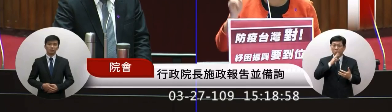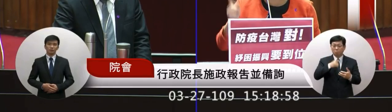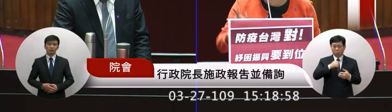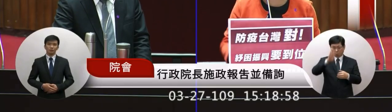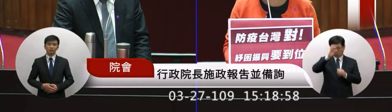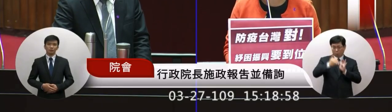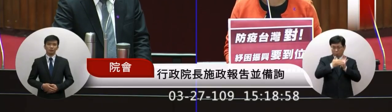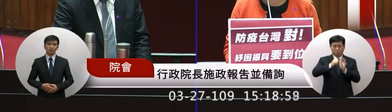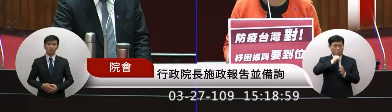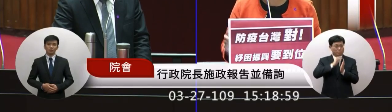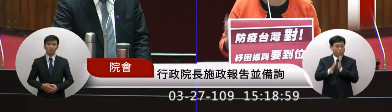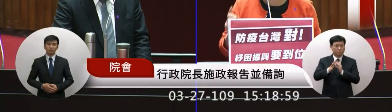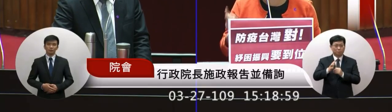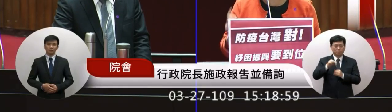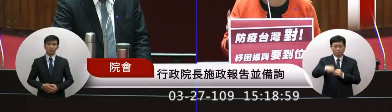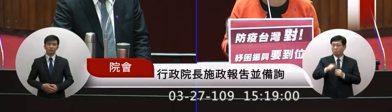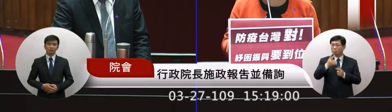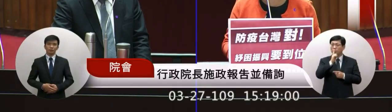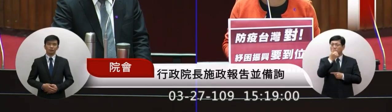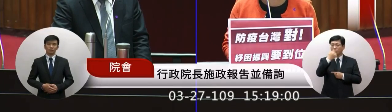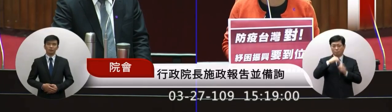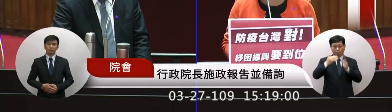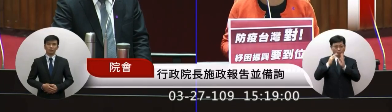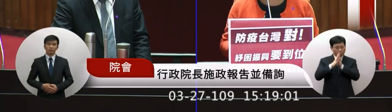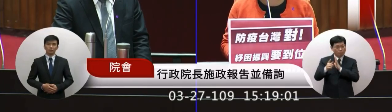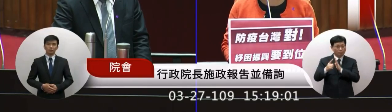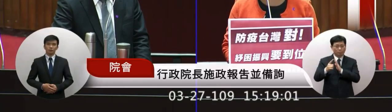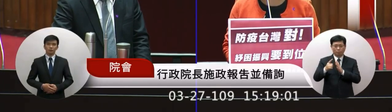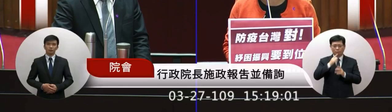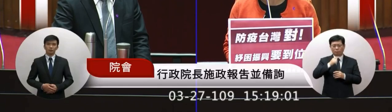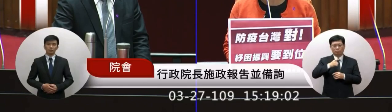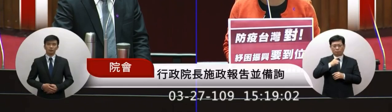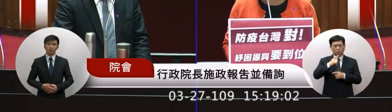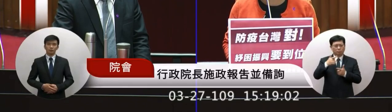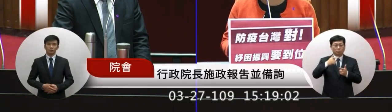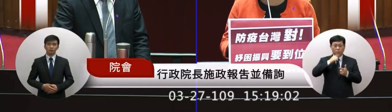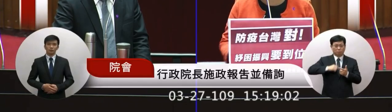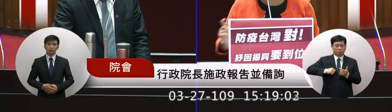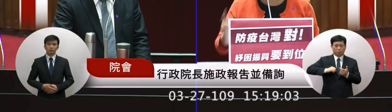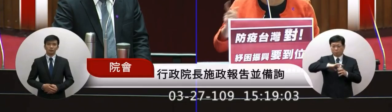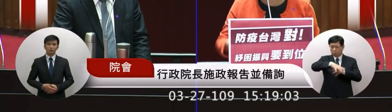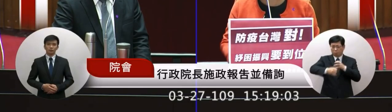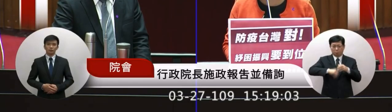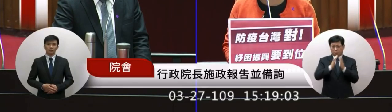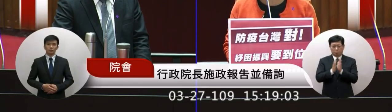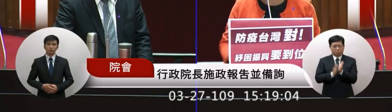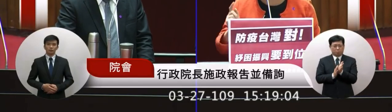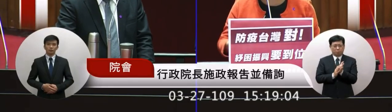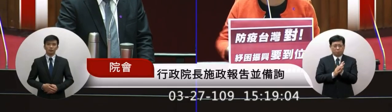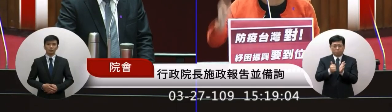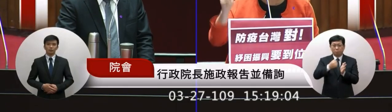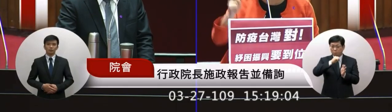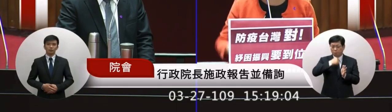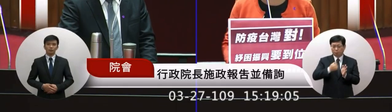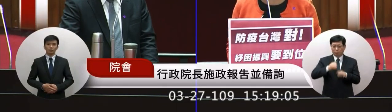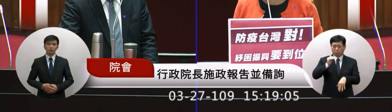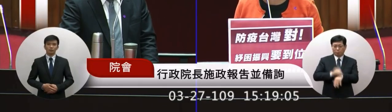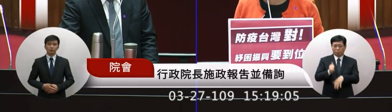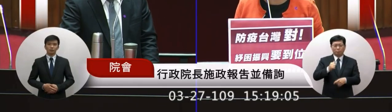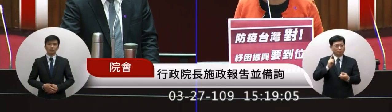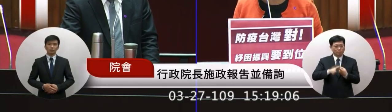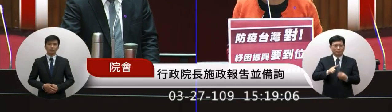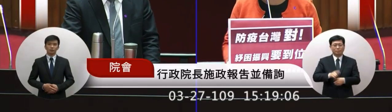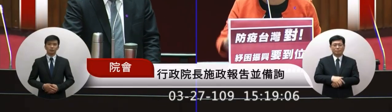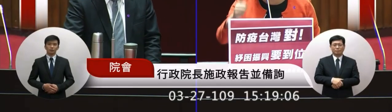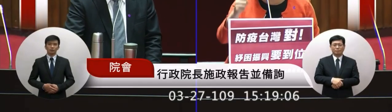疫台湾队？这个队不是只有国家队的队，大家普遍来用，而是全世界拢俄罗兰台湾防疫做得很对，